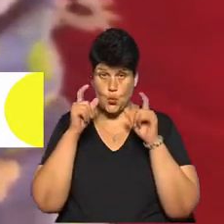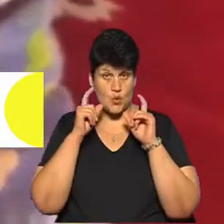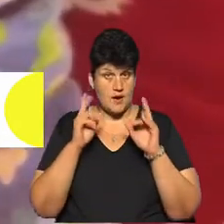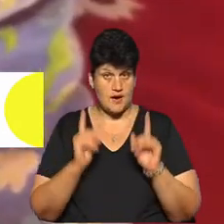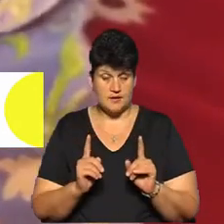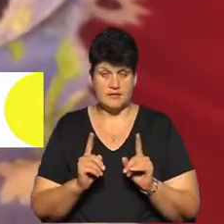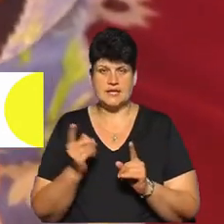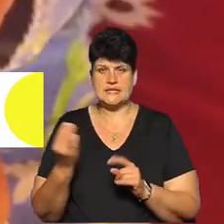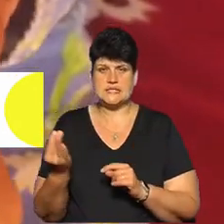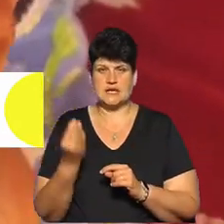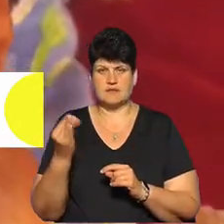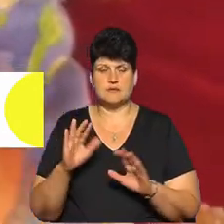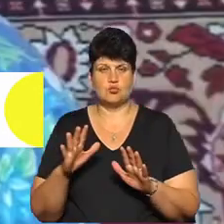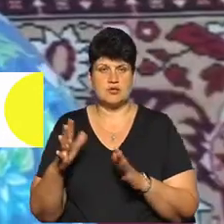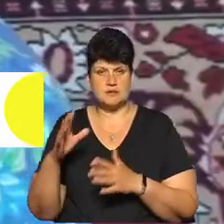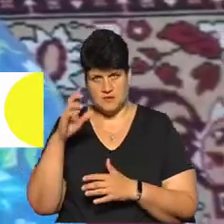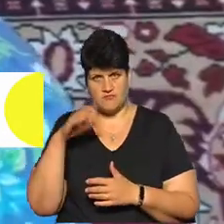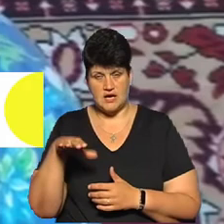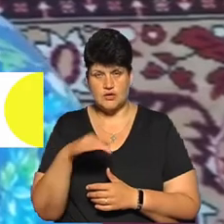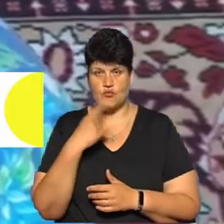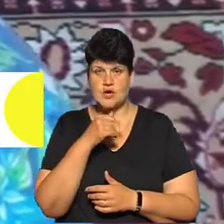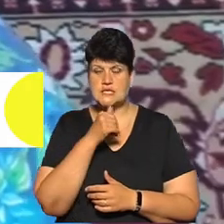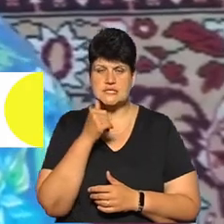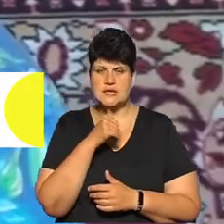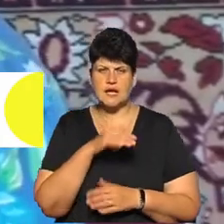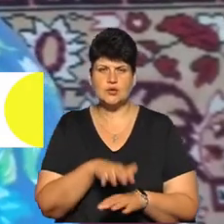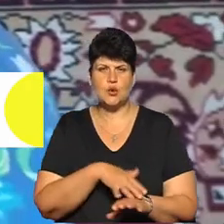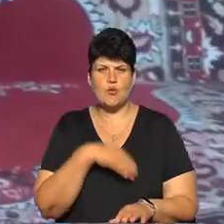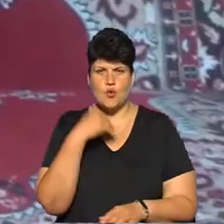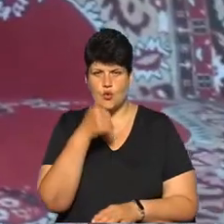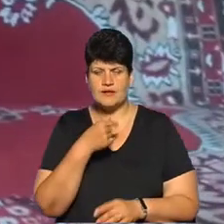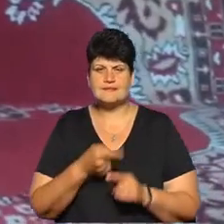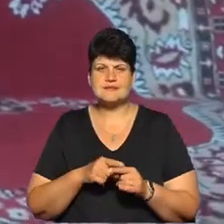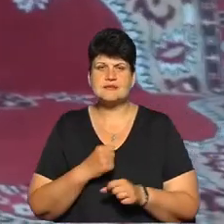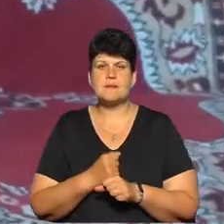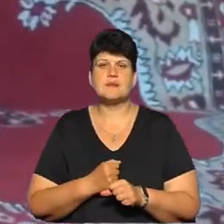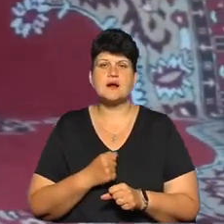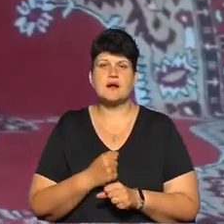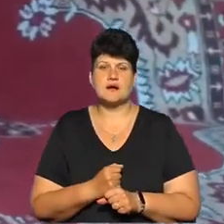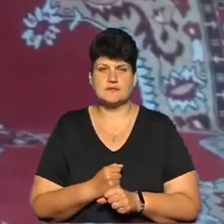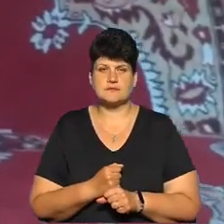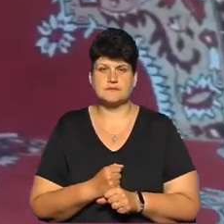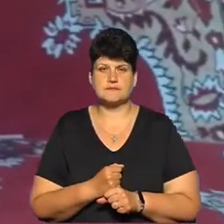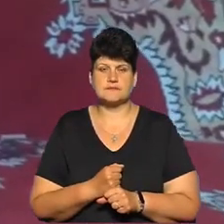цікавиться подіями в країні. Розповідає, що секрет довголіття у праці. Мутила,